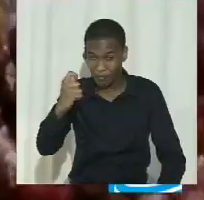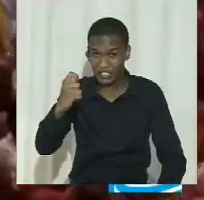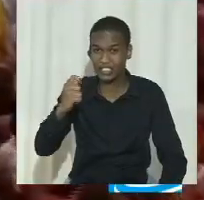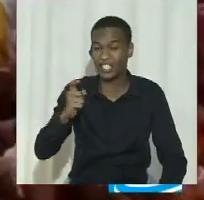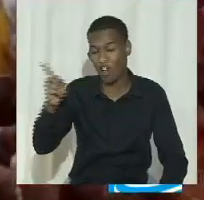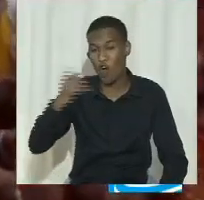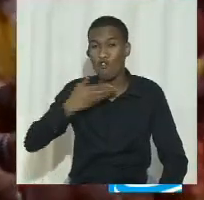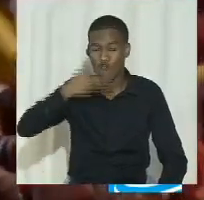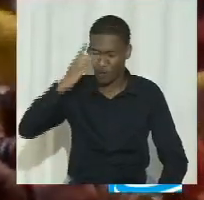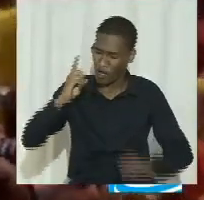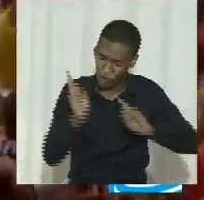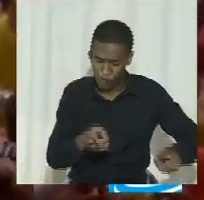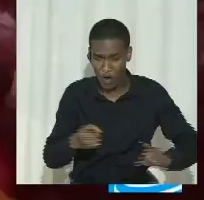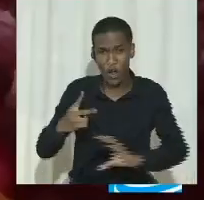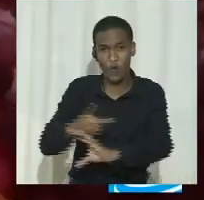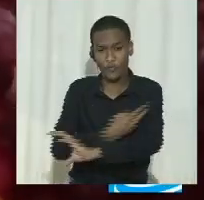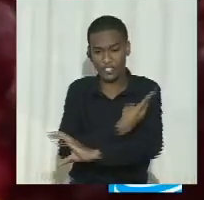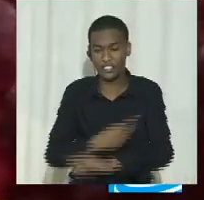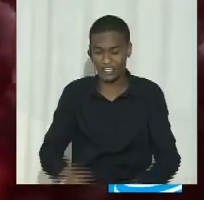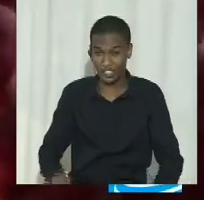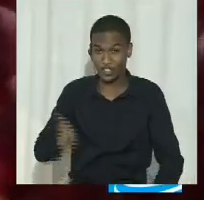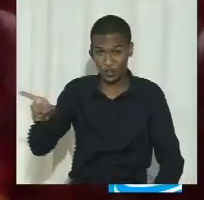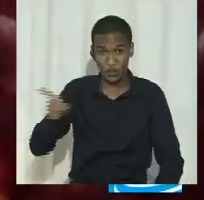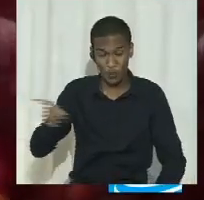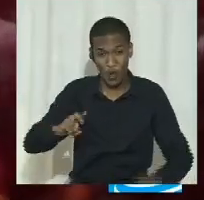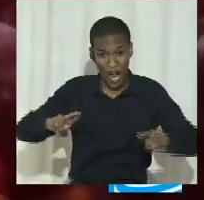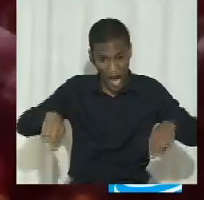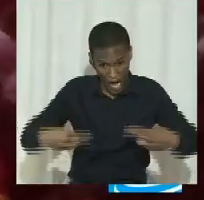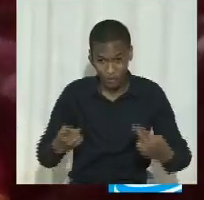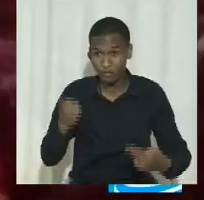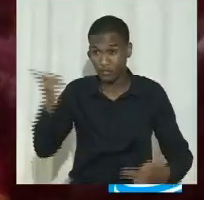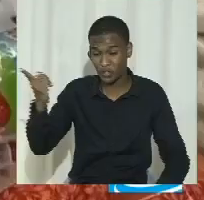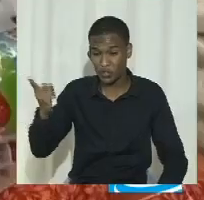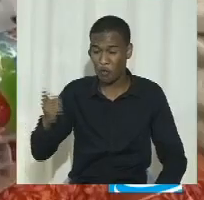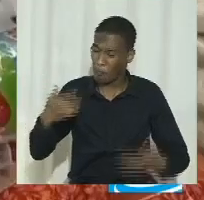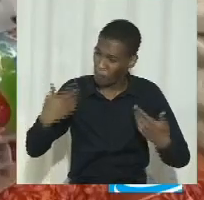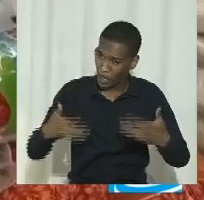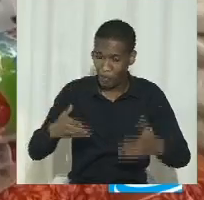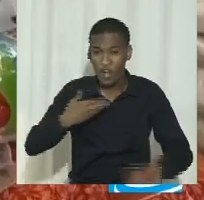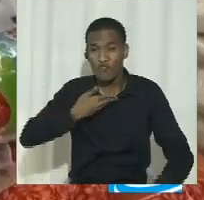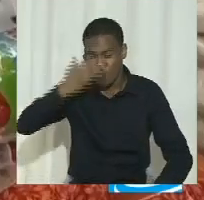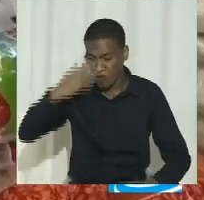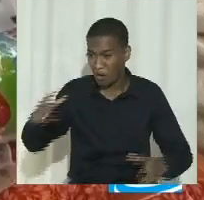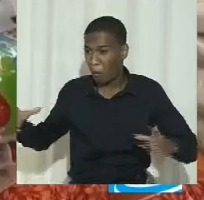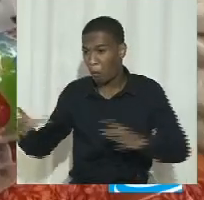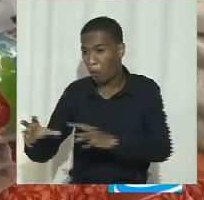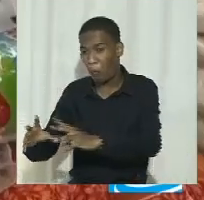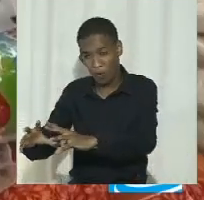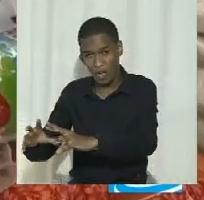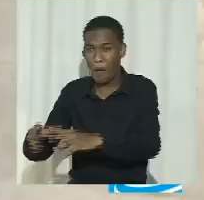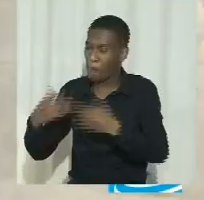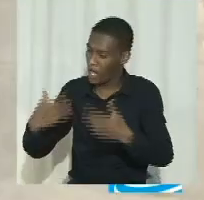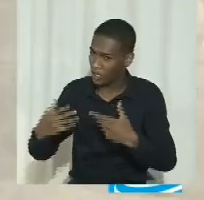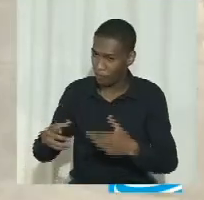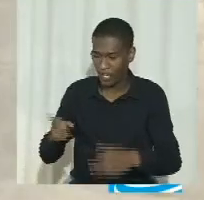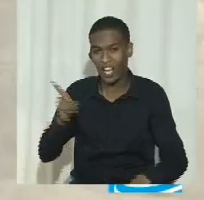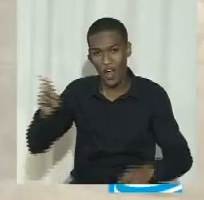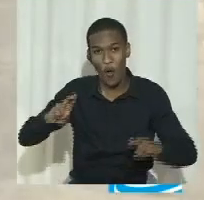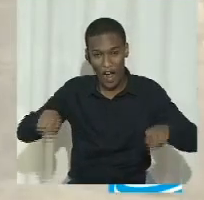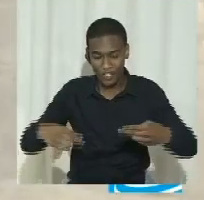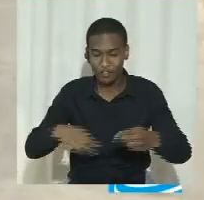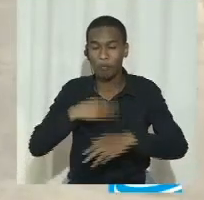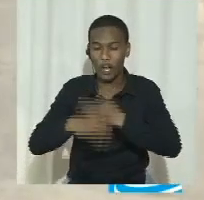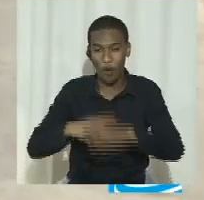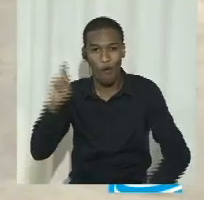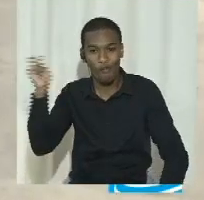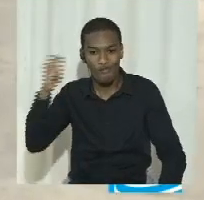COVID-19. Antony fiakaran'ny antotanisa io ny famorin'ny olona tamin'ny volana martsa noho ny fety tany an-toerana. Teo ihany koa ny tsy fanajana